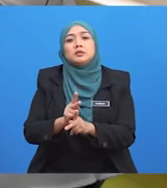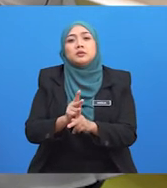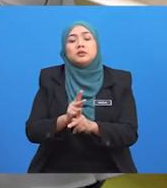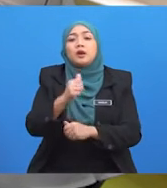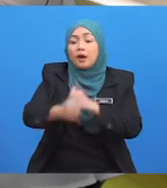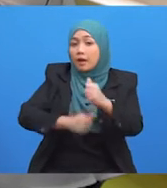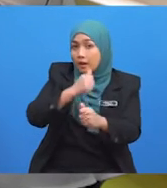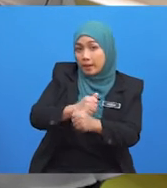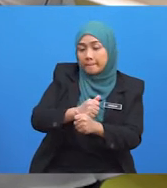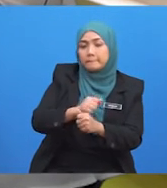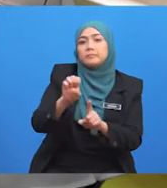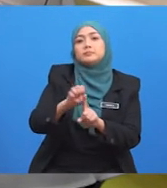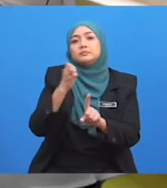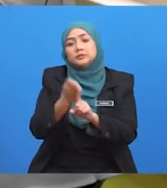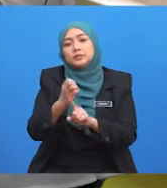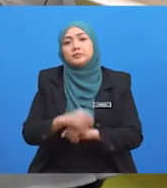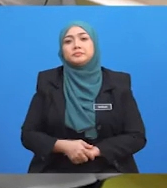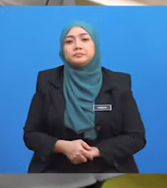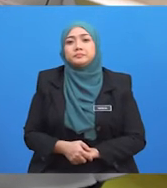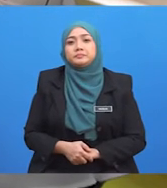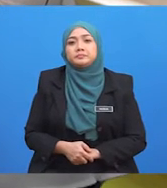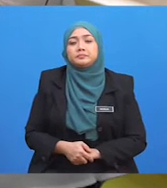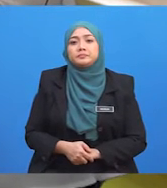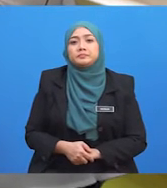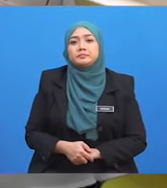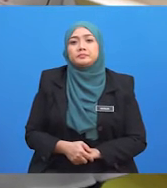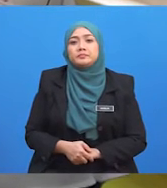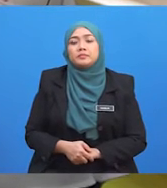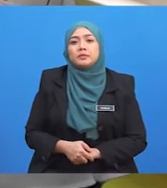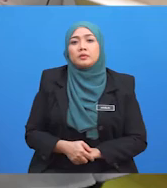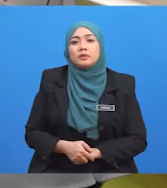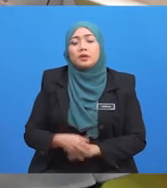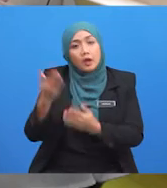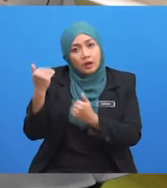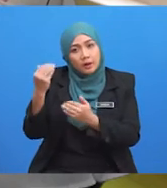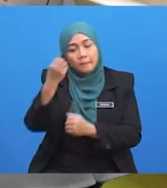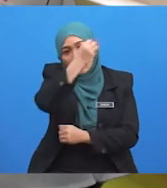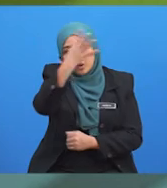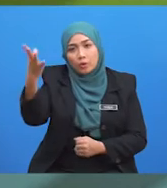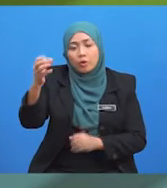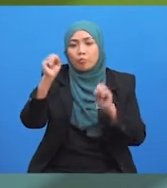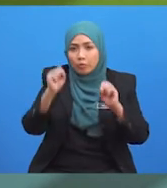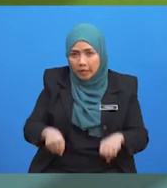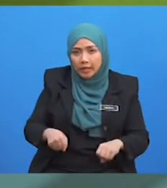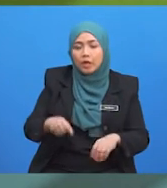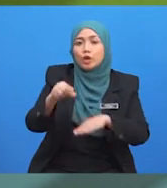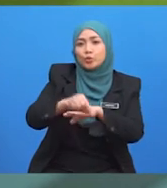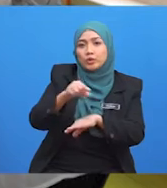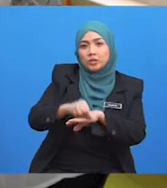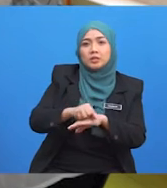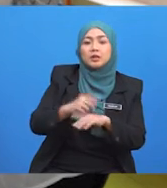kerana menjemput saya untuk sesi ini. Saya berharap maklumat yang dikongsikan berguna kepada murid-murid